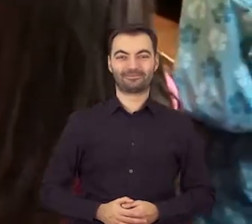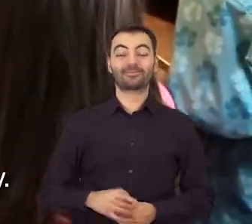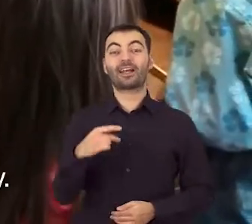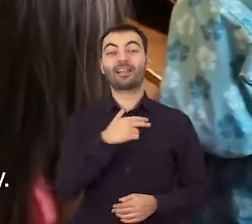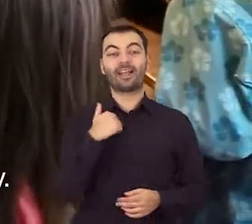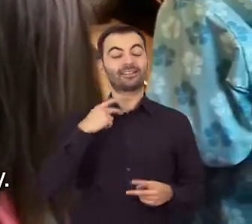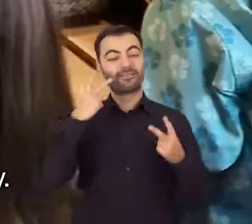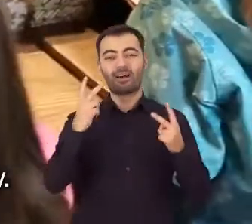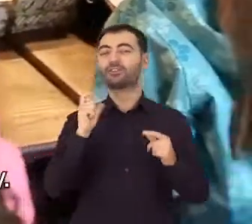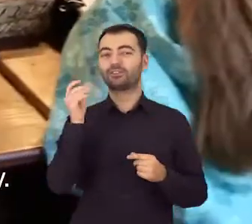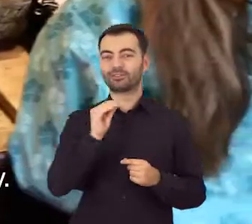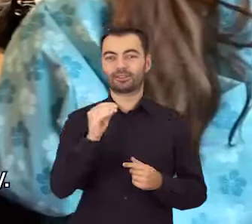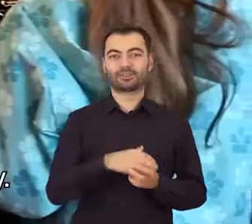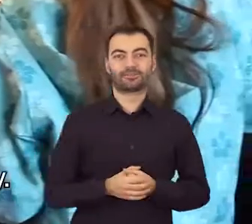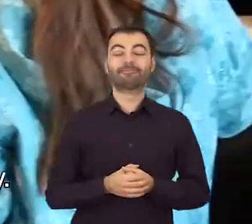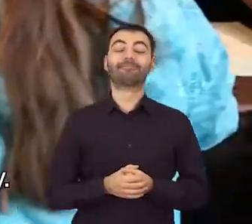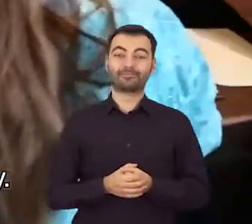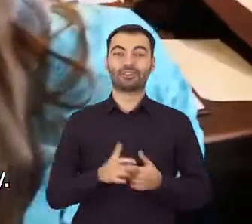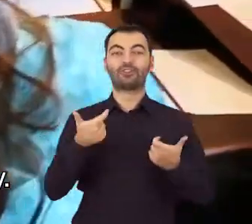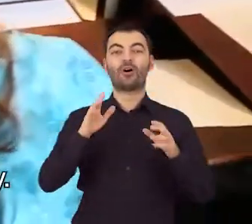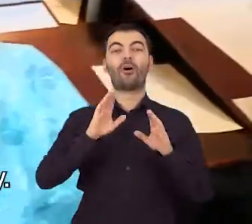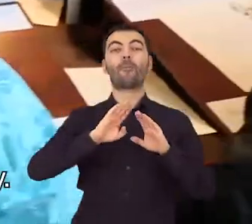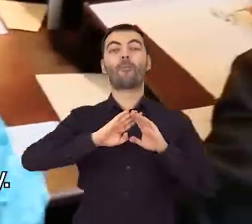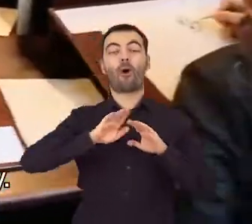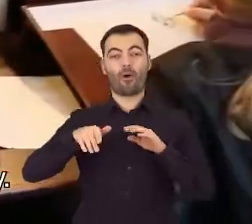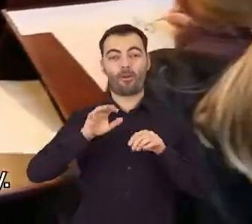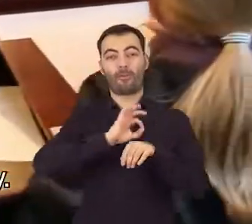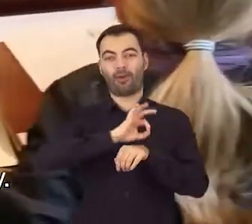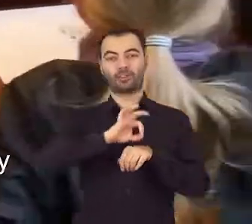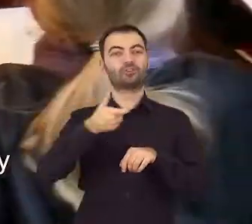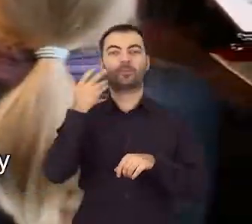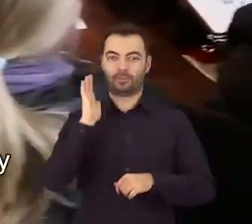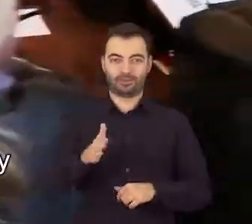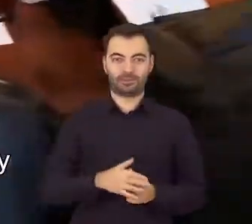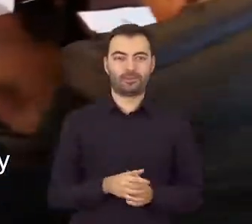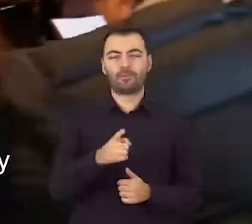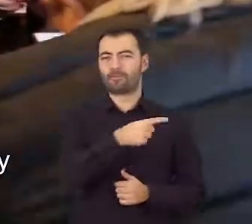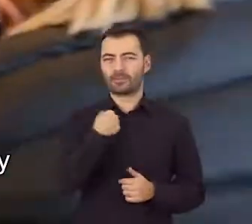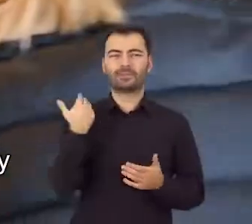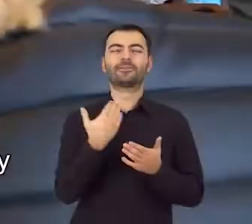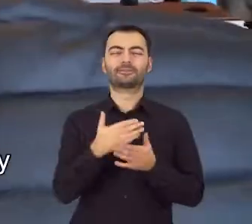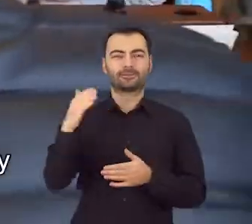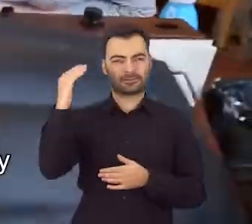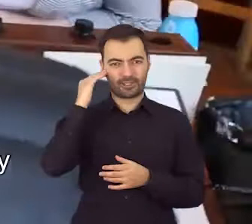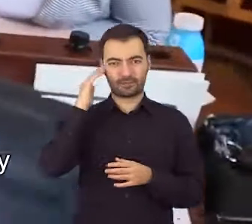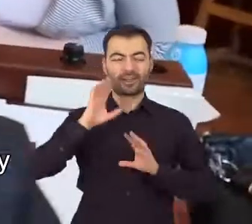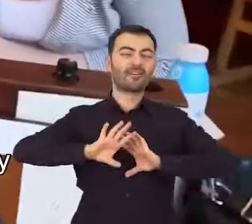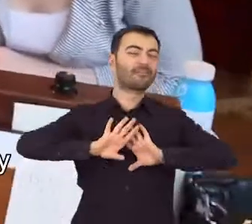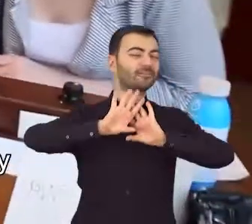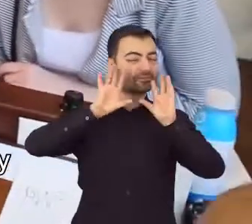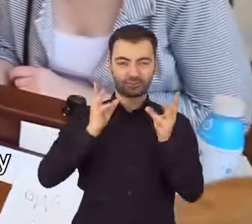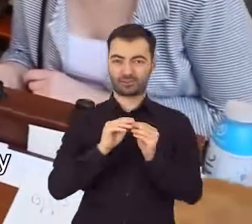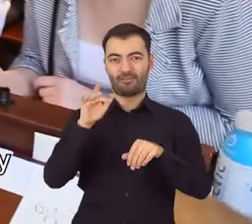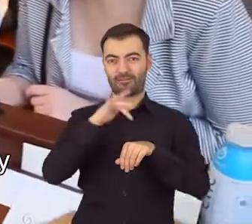Tym, co było dla nas także bardzo ważne, to było to, co pozostanie po tym projekcie. Wiedzieliśmy już, że wszystkie wyniki,